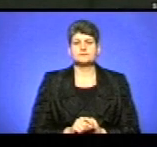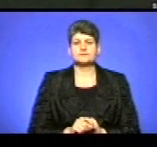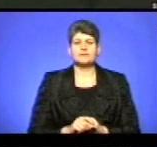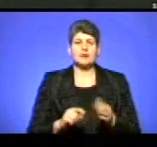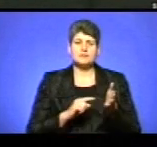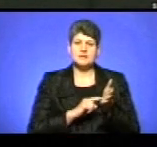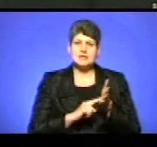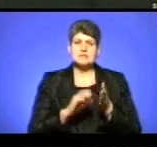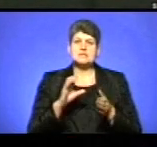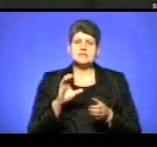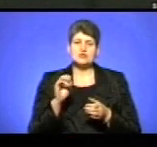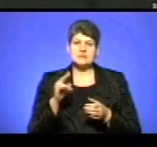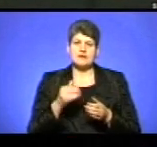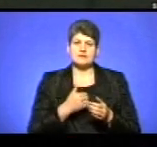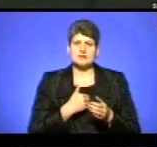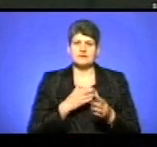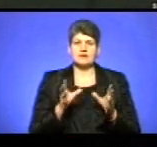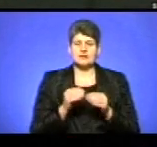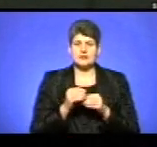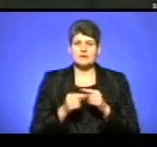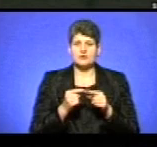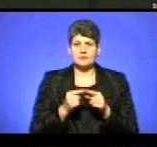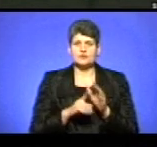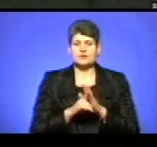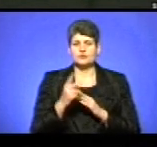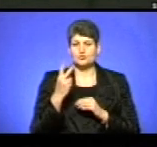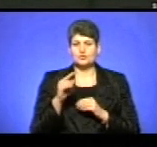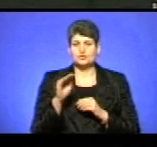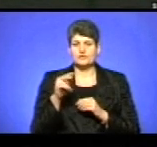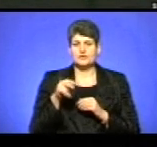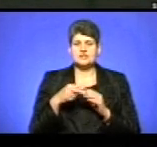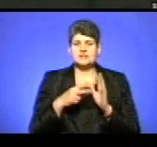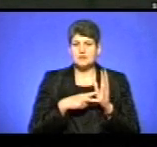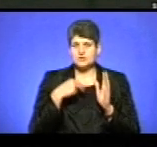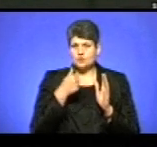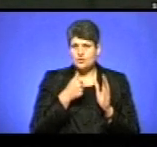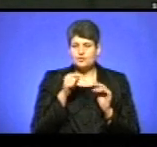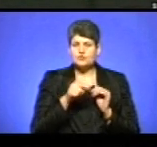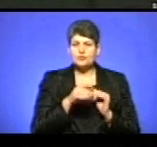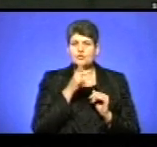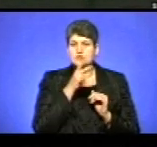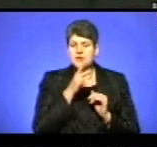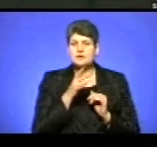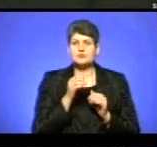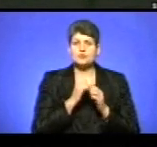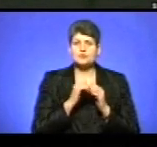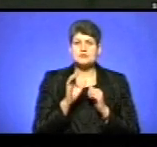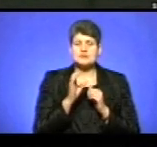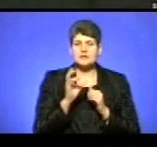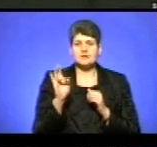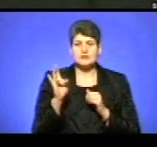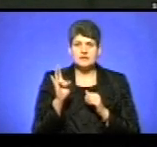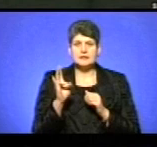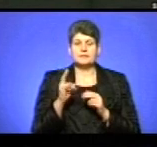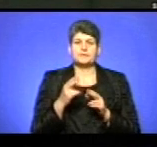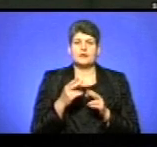Зазначу, соціальна ініціатива «Єднання поколінь» стартувала 2 жовтня 2017 року. З того часу, що середи і щонеділі у кінопалаці